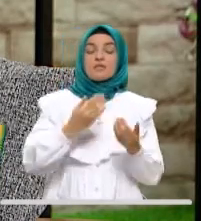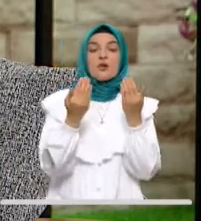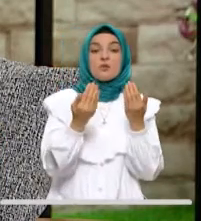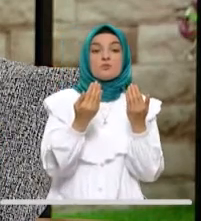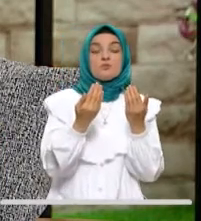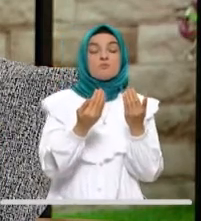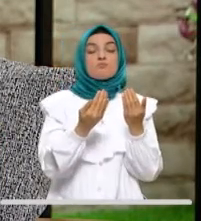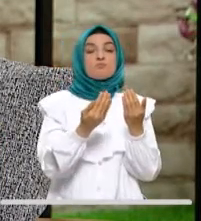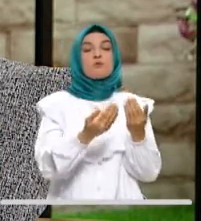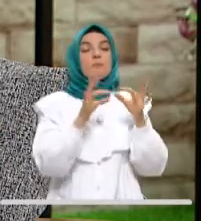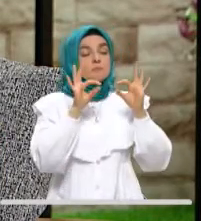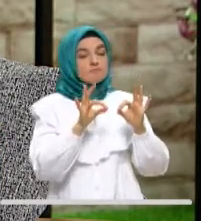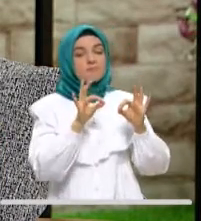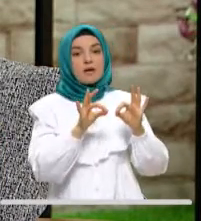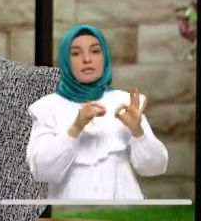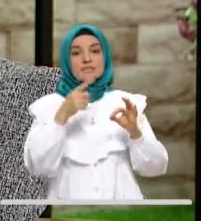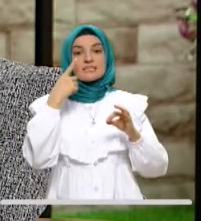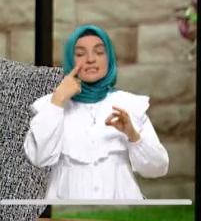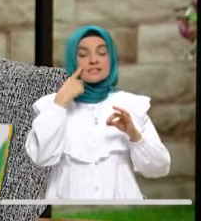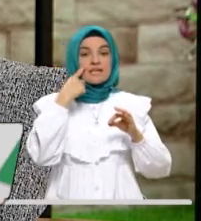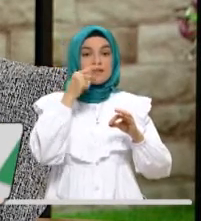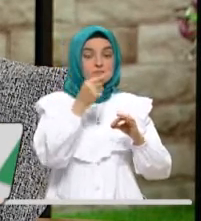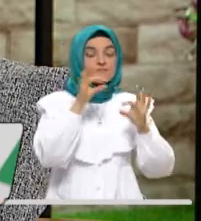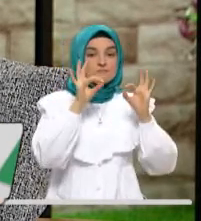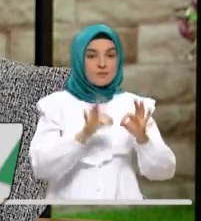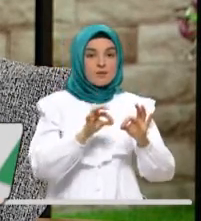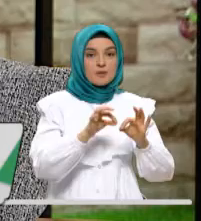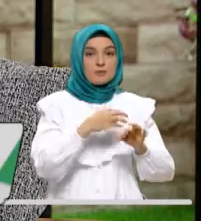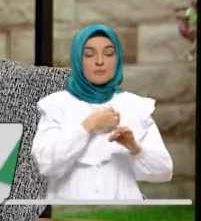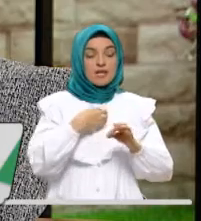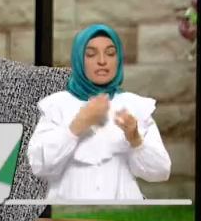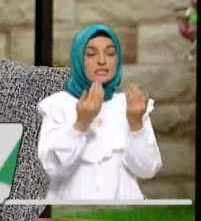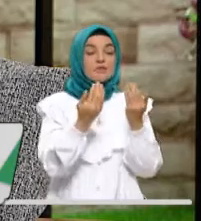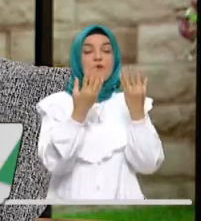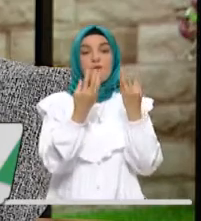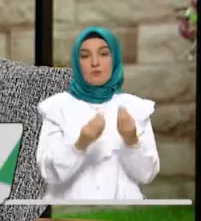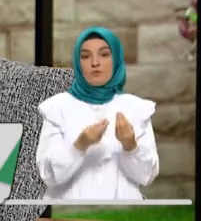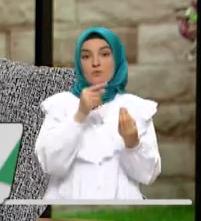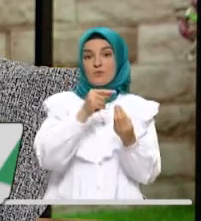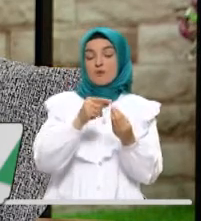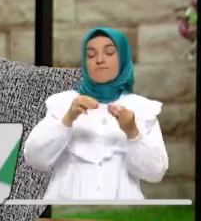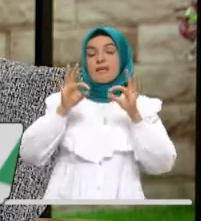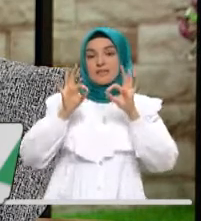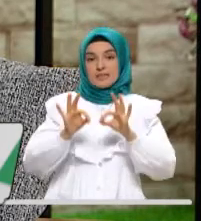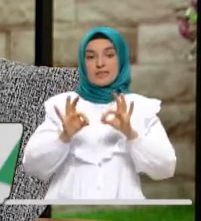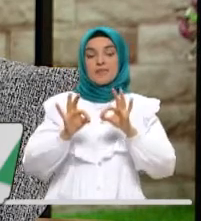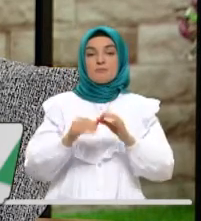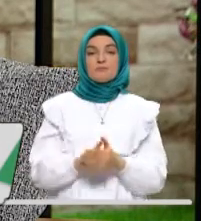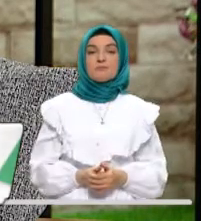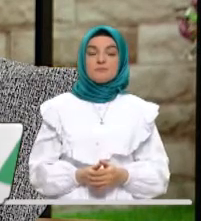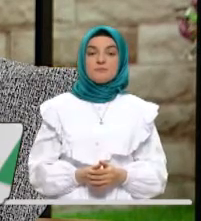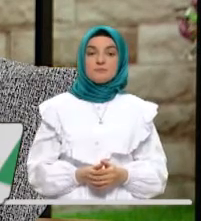bakın devlet işlerine başlamaz. Annenin duasını alır. Ve devlet işlerine başlar. Bu şekilde bir yerleri vardı. Dediğim gibi